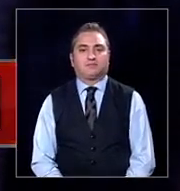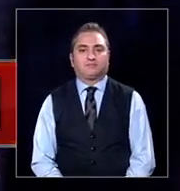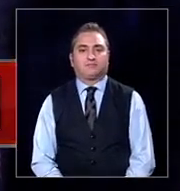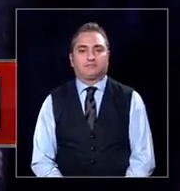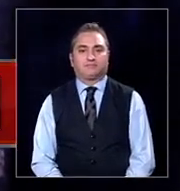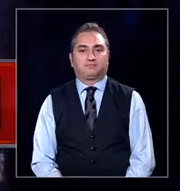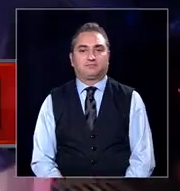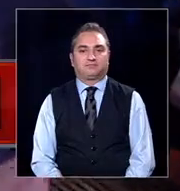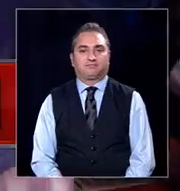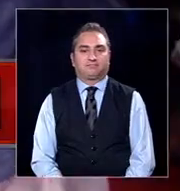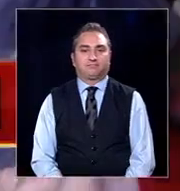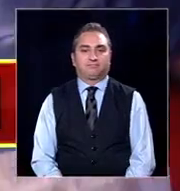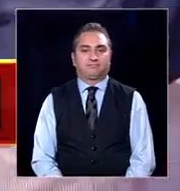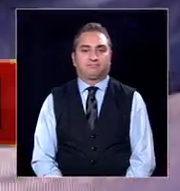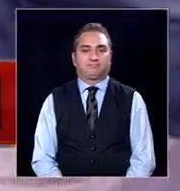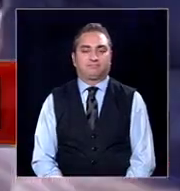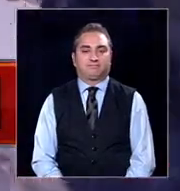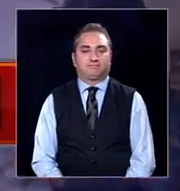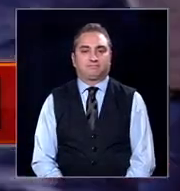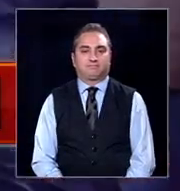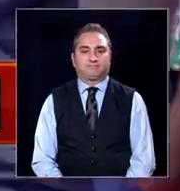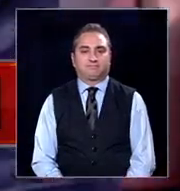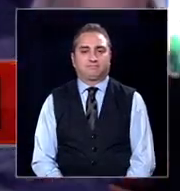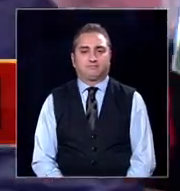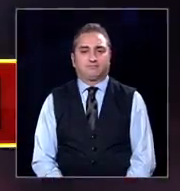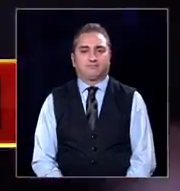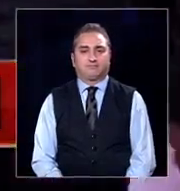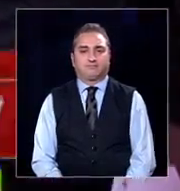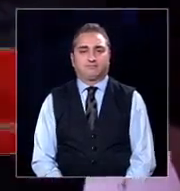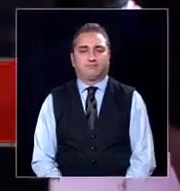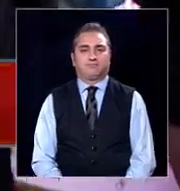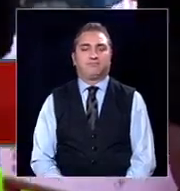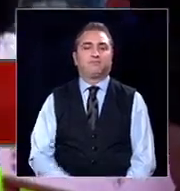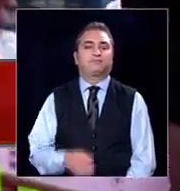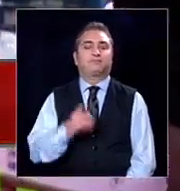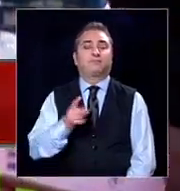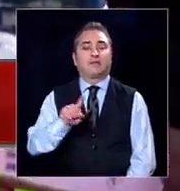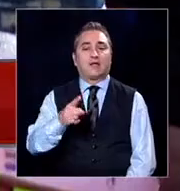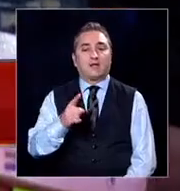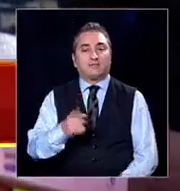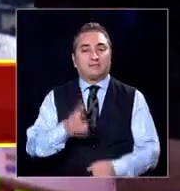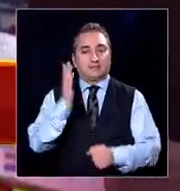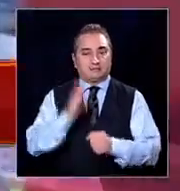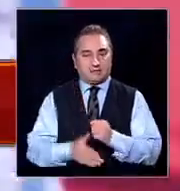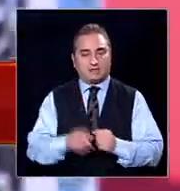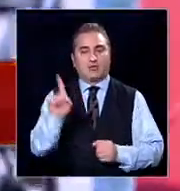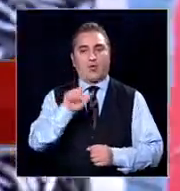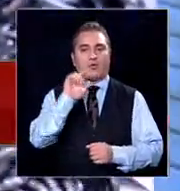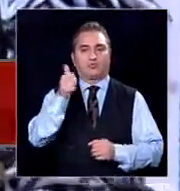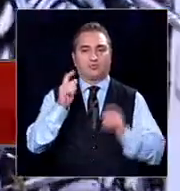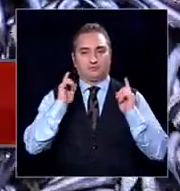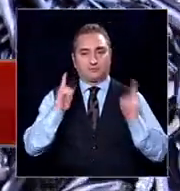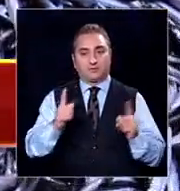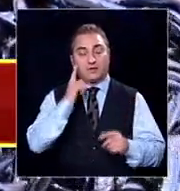çok satılmaya başladı. Hamsiler artık bitti. Sabahtan balık bitiyor abla. Tabii hamsiye gelen av yasağı şimdilik 10 günlük.